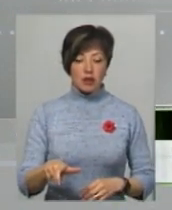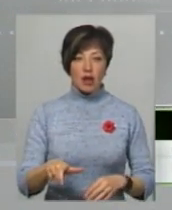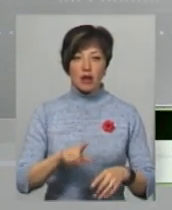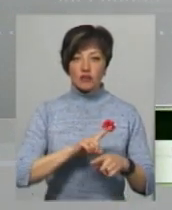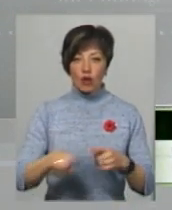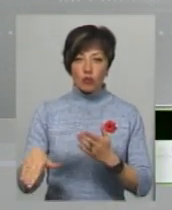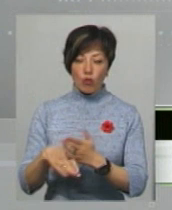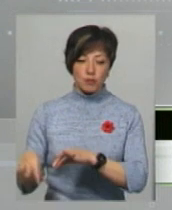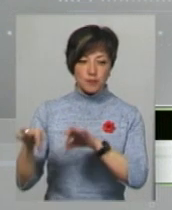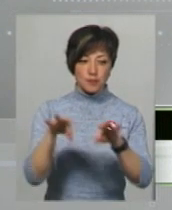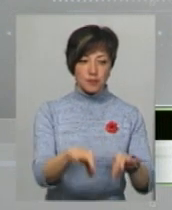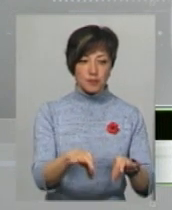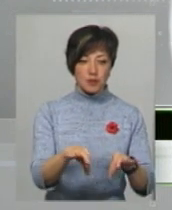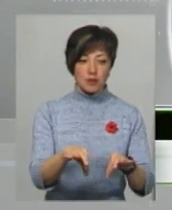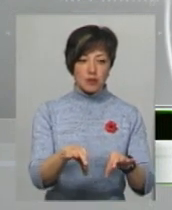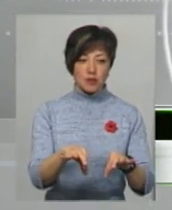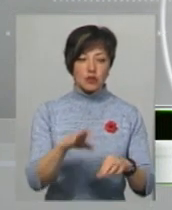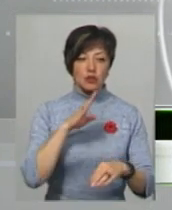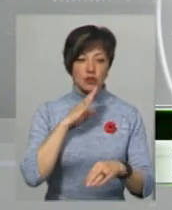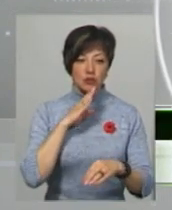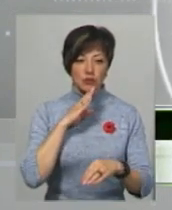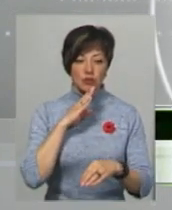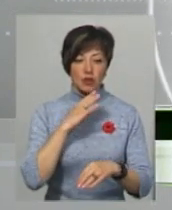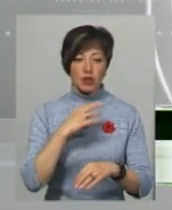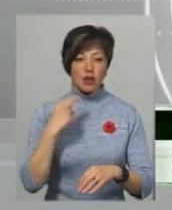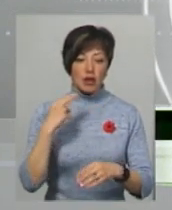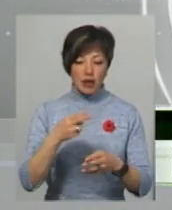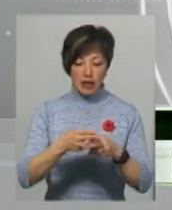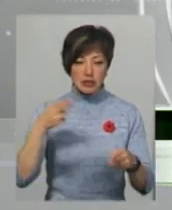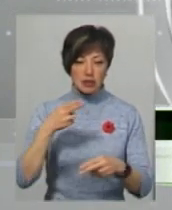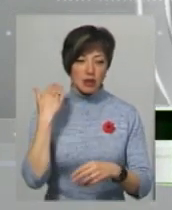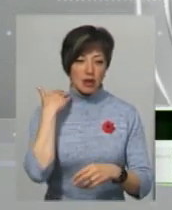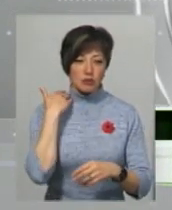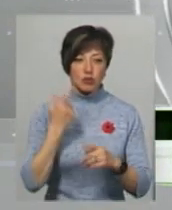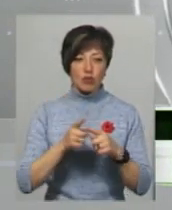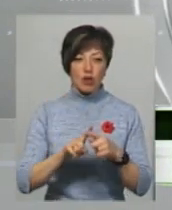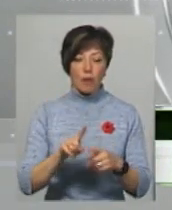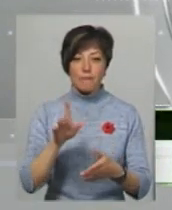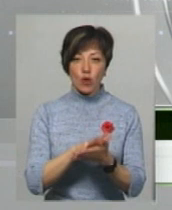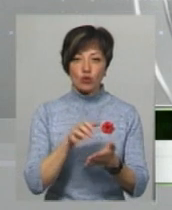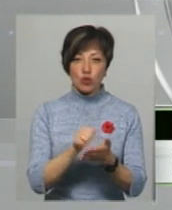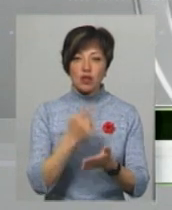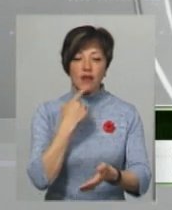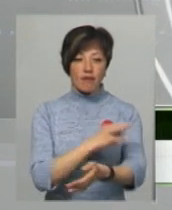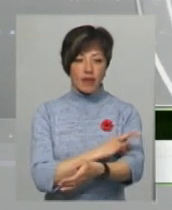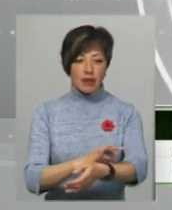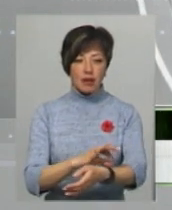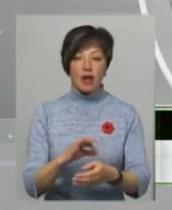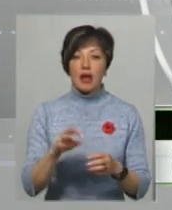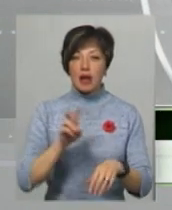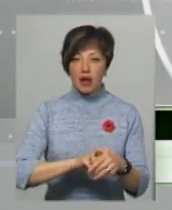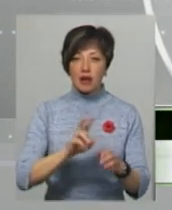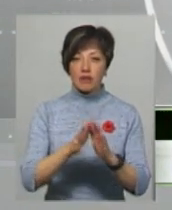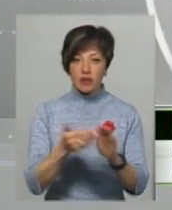допомоги доставила з місця проживання жінку з різаною раною шиї, зокрема у неї була пошкоджена вена. Лікарів